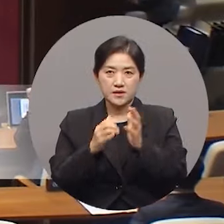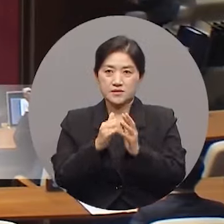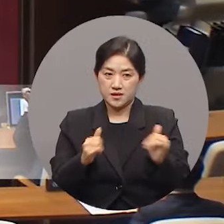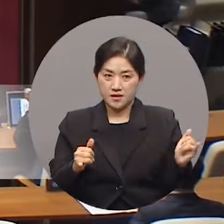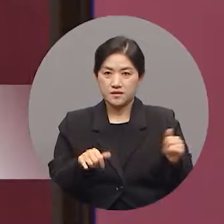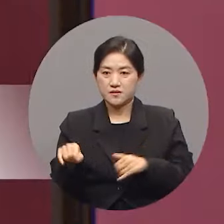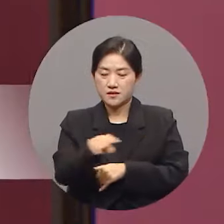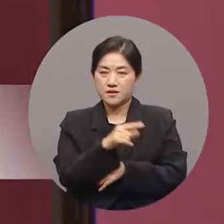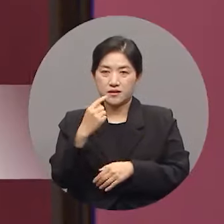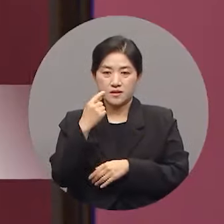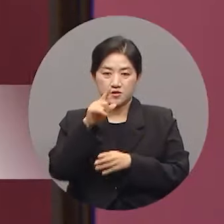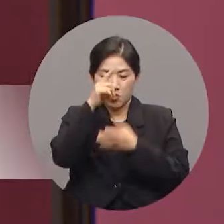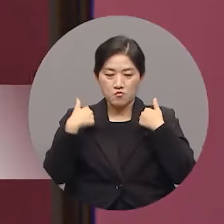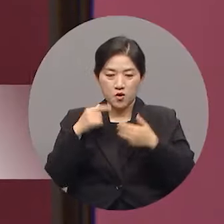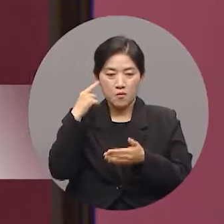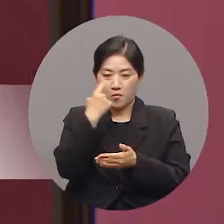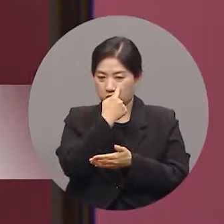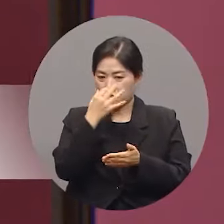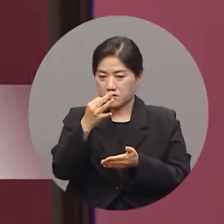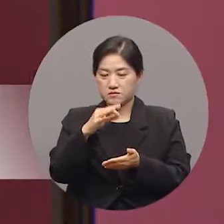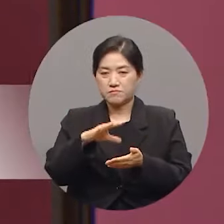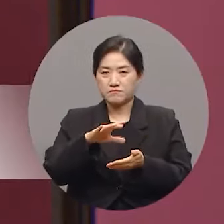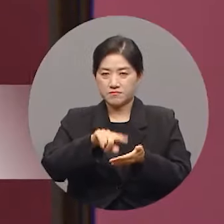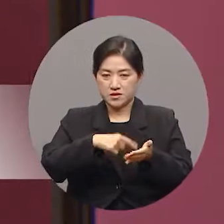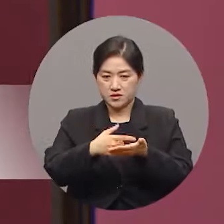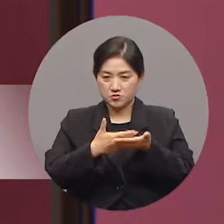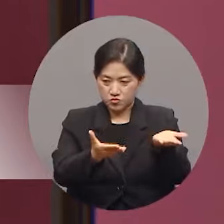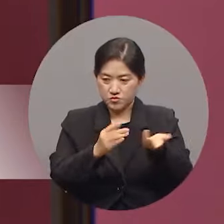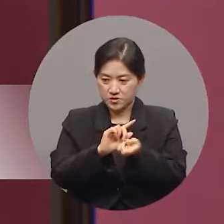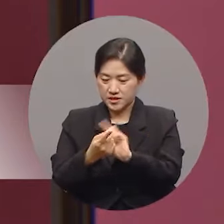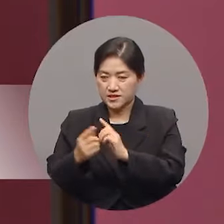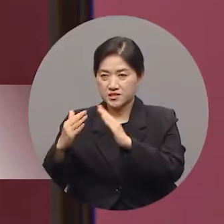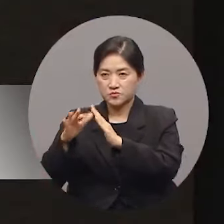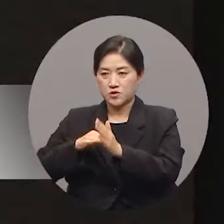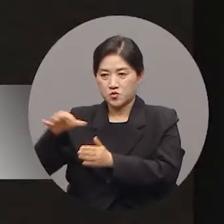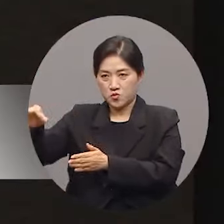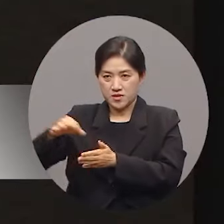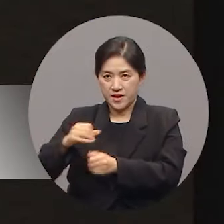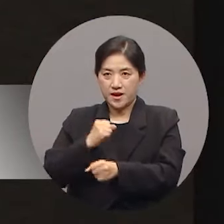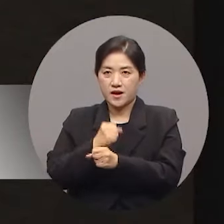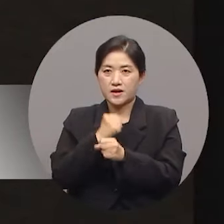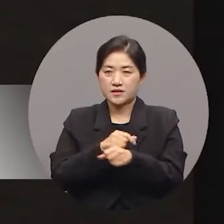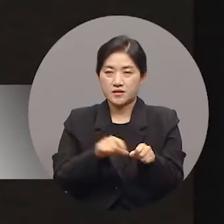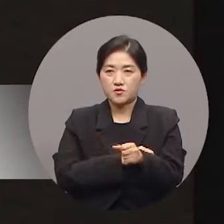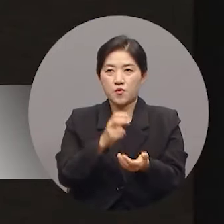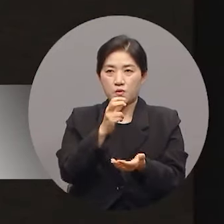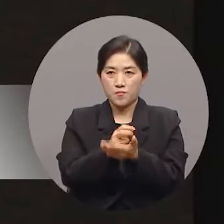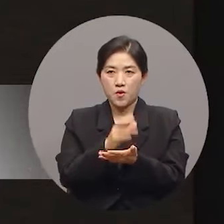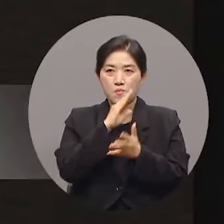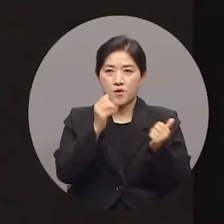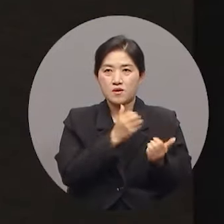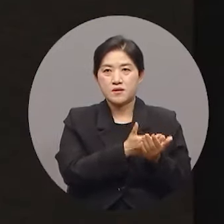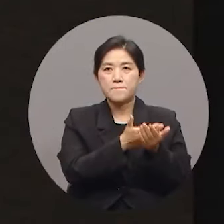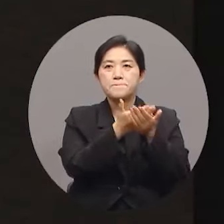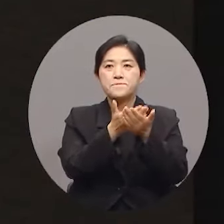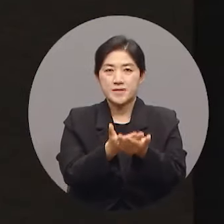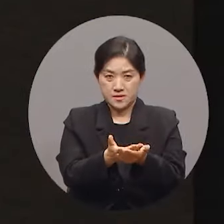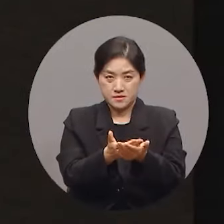정부가 우선 보증금을 돌려주고 집주인에게 구상권을 청구하는 내용의 전세사기 특별법도 본회의에